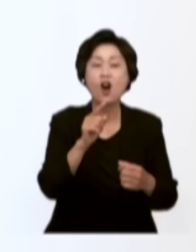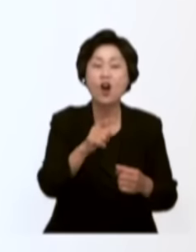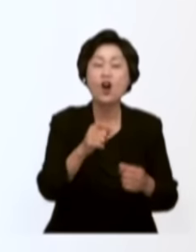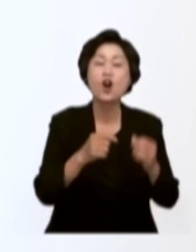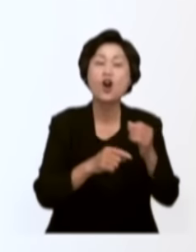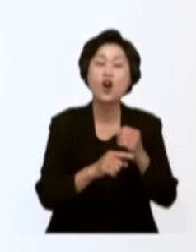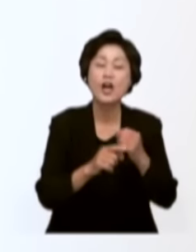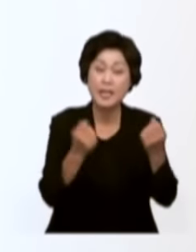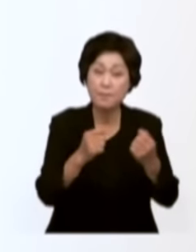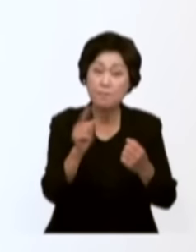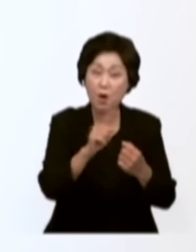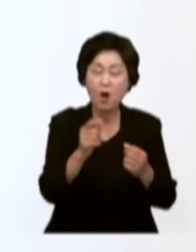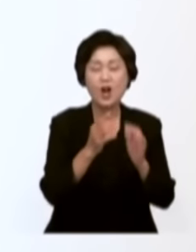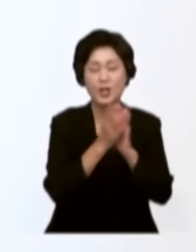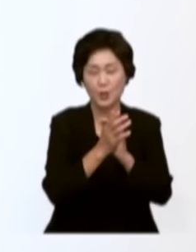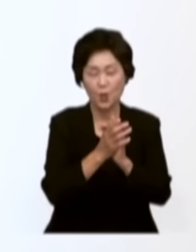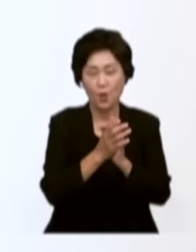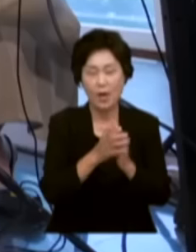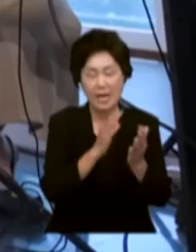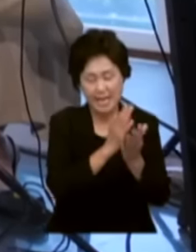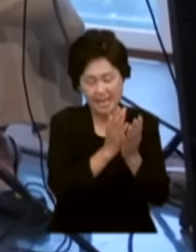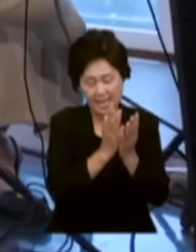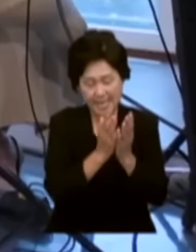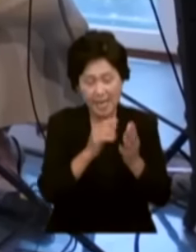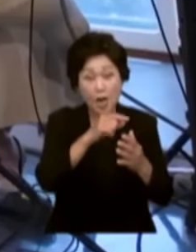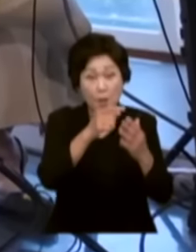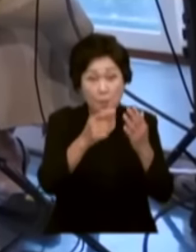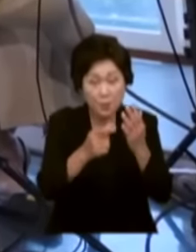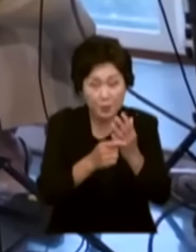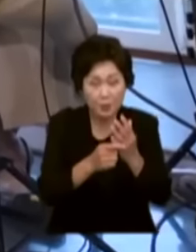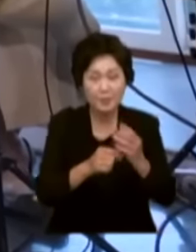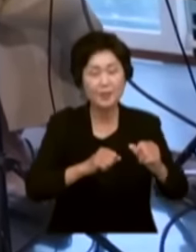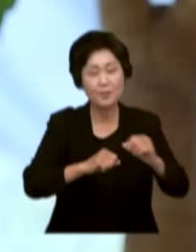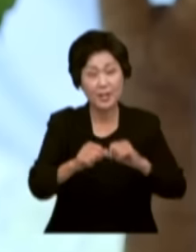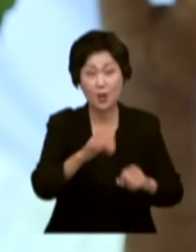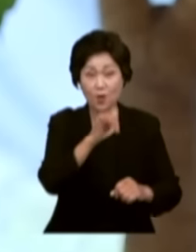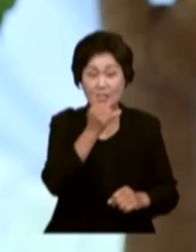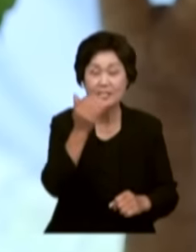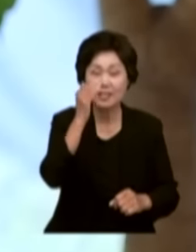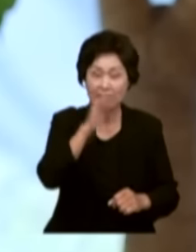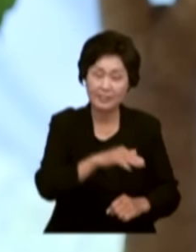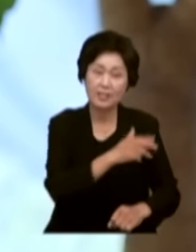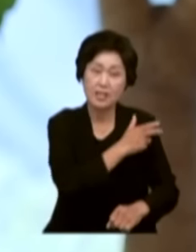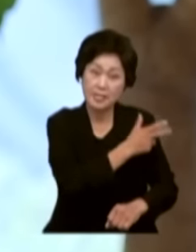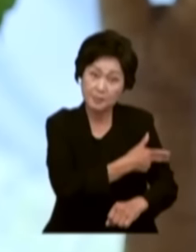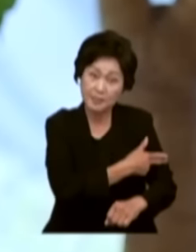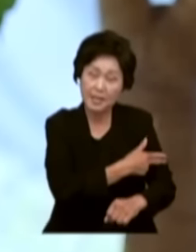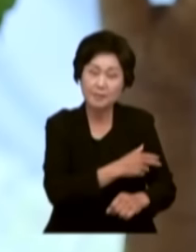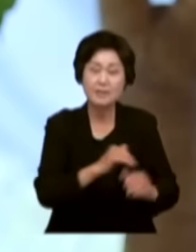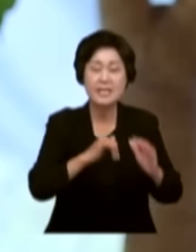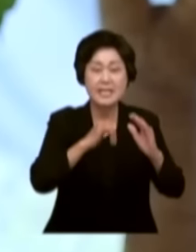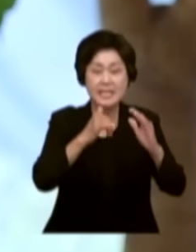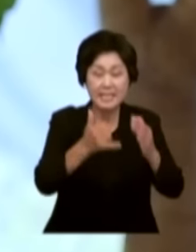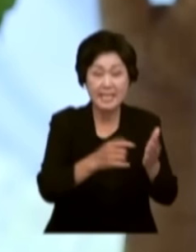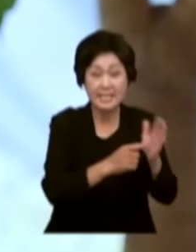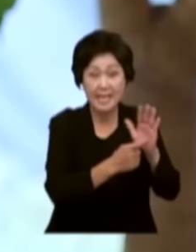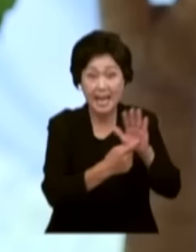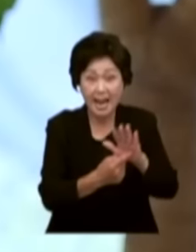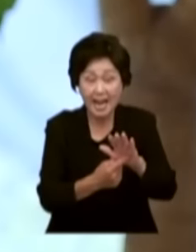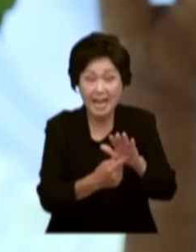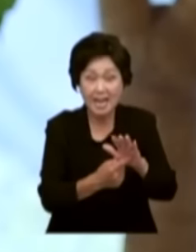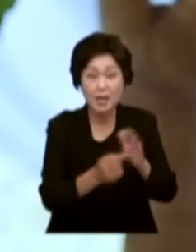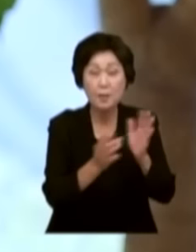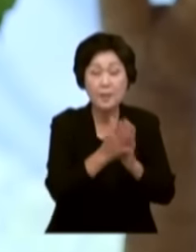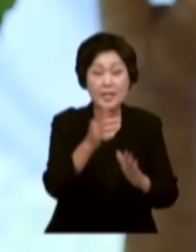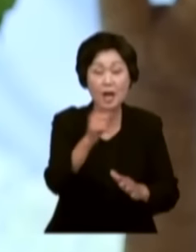합니다. 이후 다양한 프로그램에서 종횡무진 활약하셨는데요. 조영구 집사님을 세상에 알린 가장 빛난 프로그램